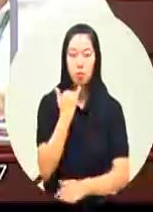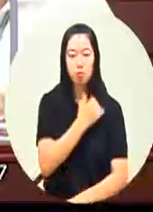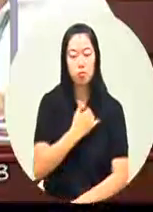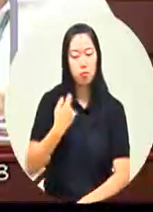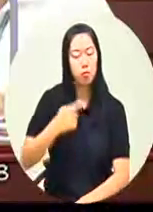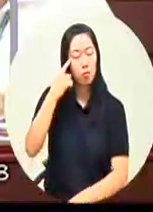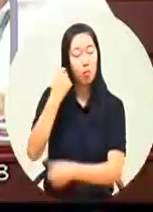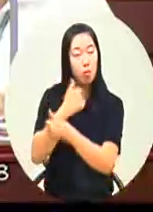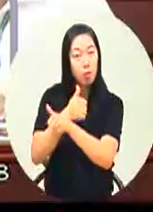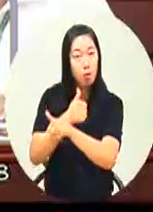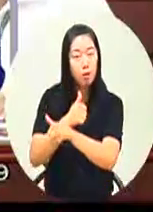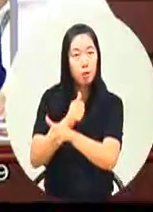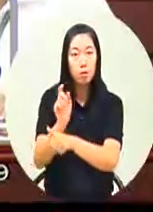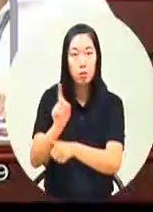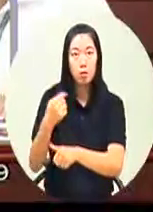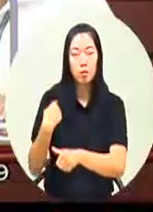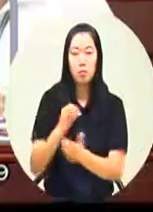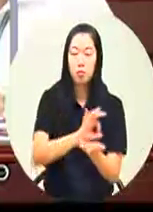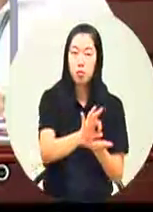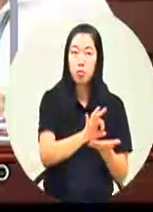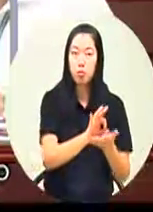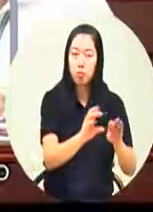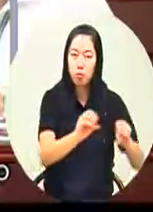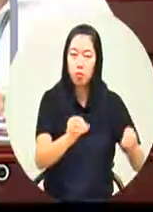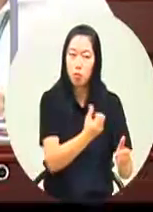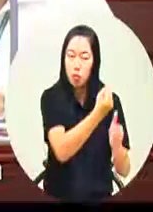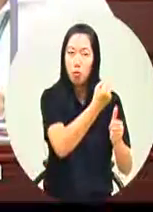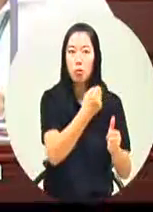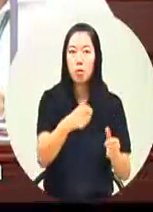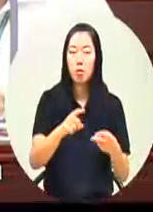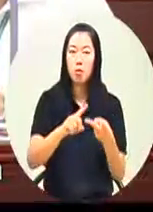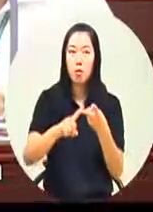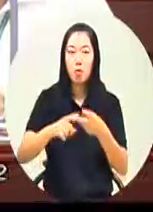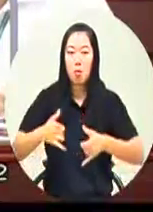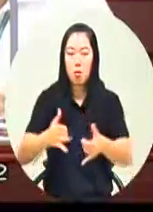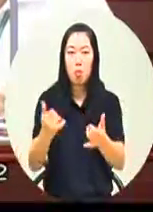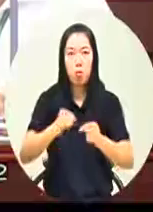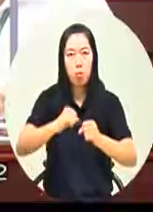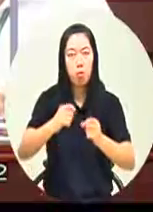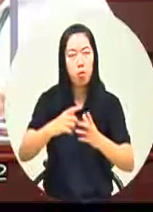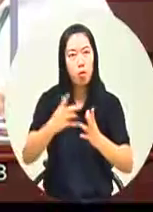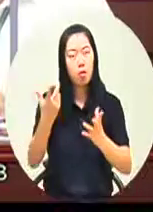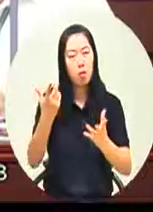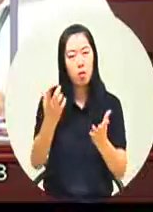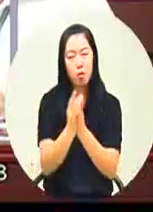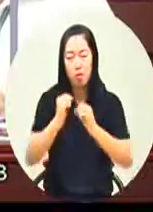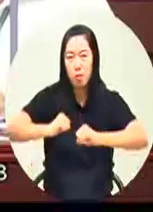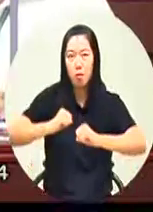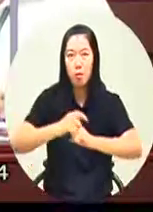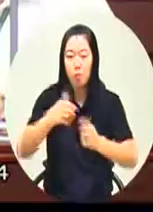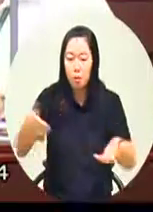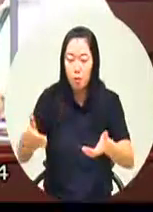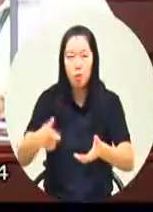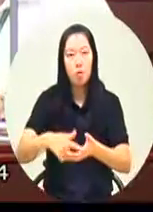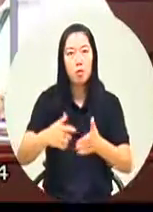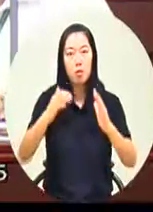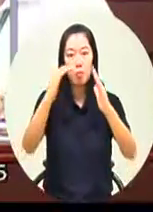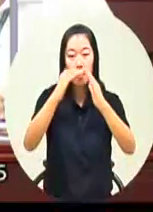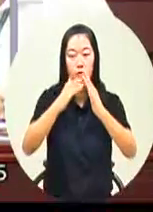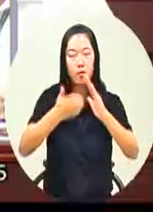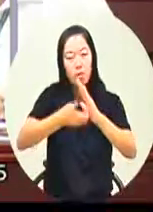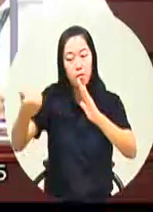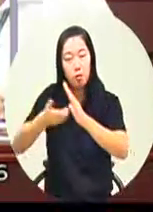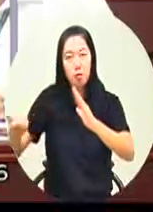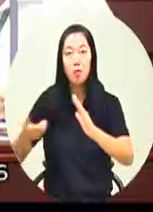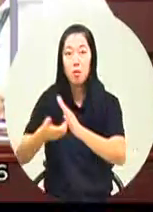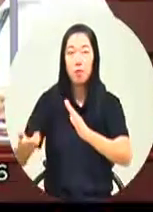讲，用地的取得啦，吼，啊，甲拓宽可能要拆迁啦，吼。阿哥，伊所需要的迄个经费是偌济？